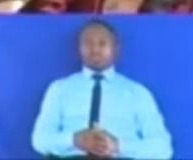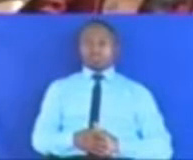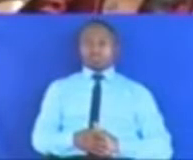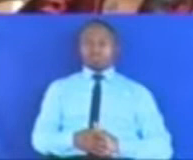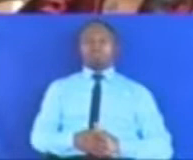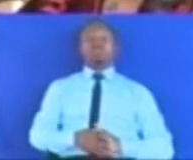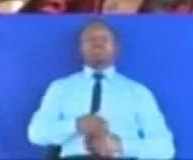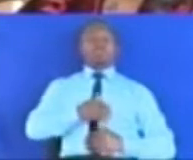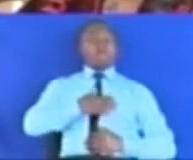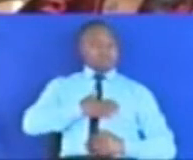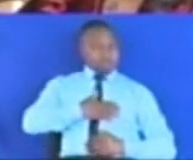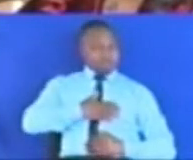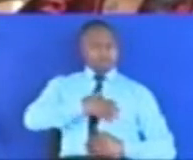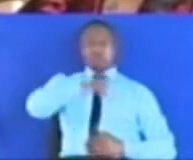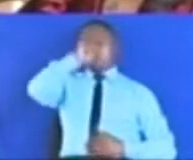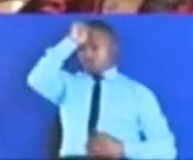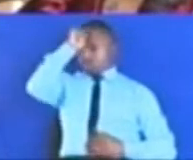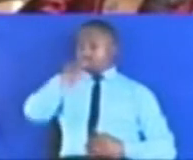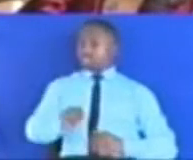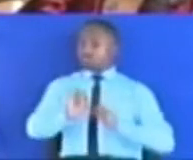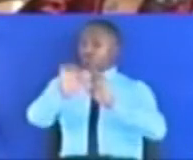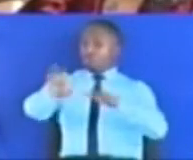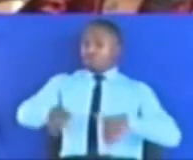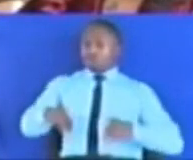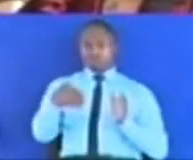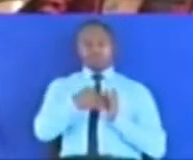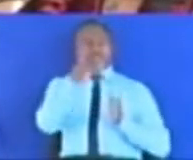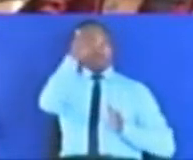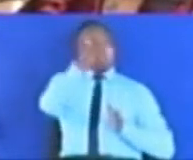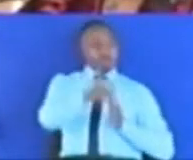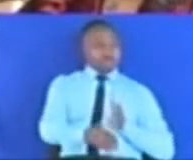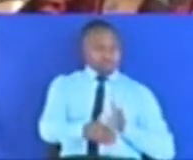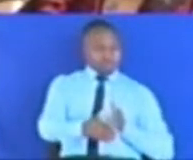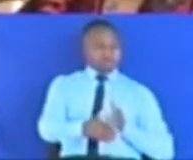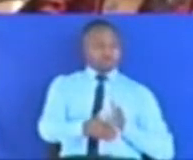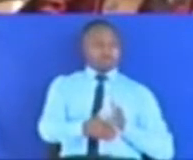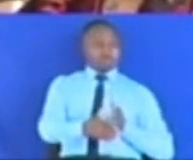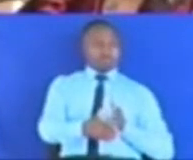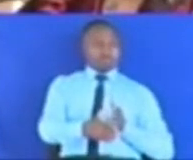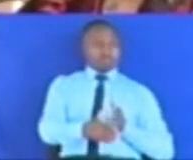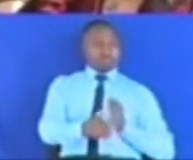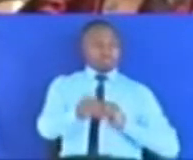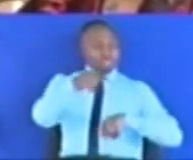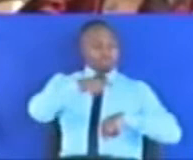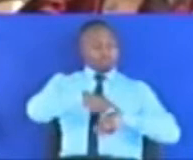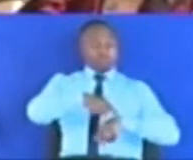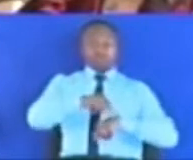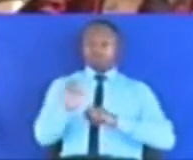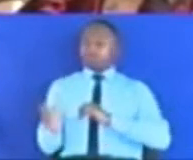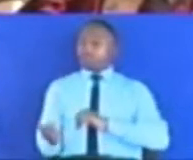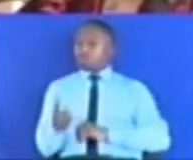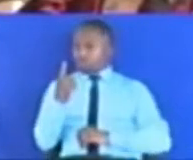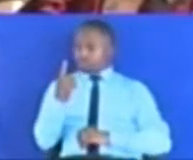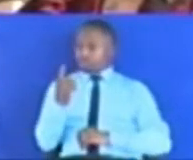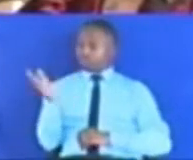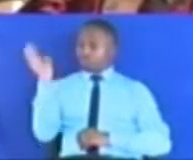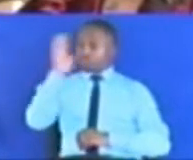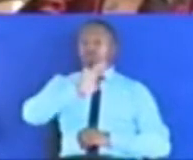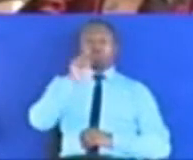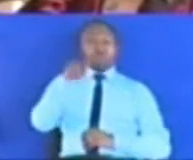Asante sana waheshimiwa wabunge, tumefika mwisho wa kipindi chetu cha kwanza kwa siku ya